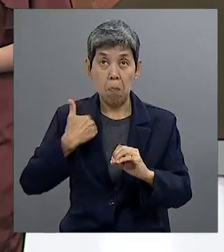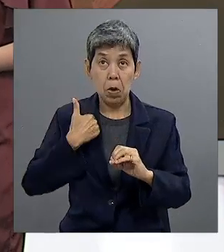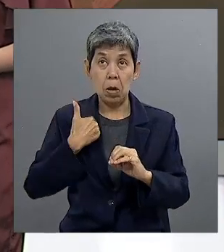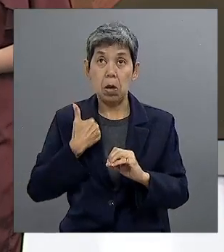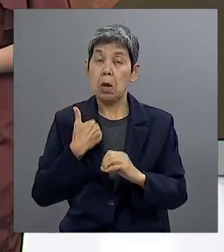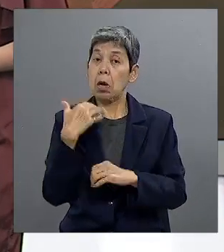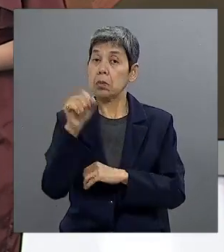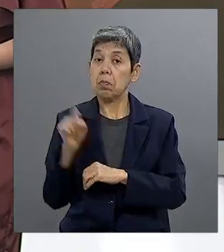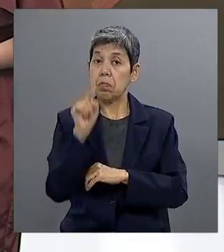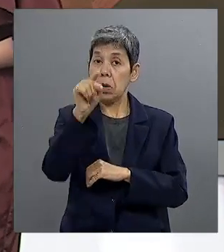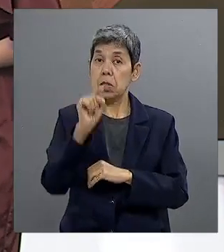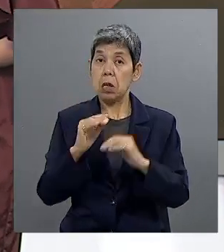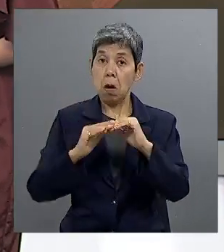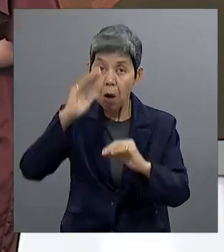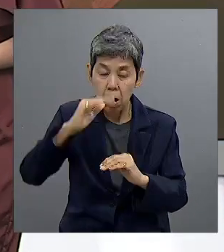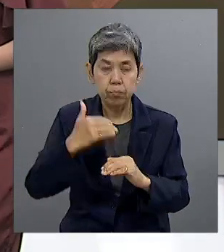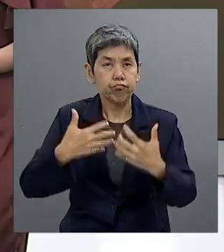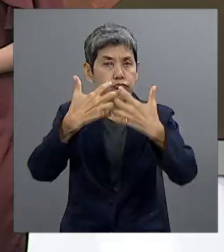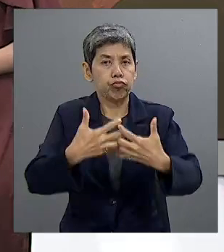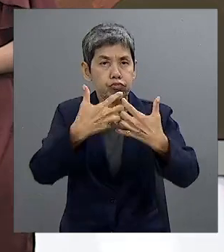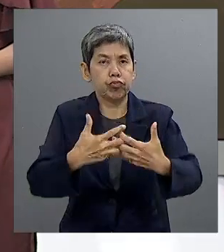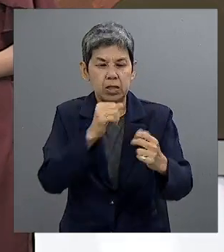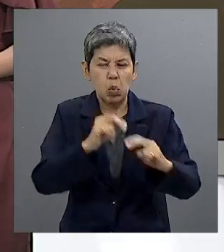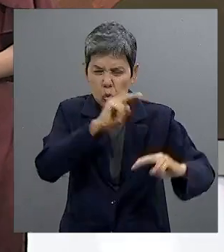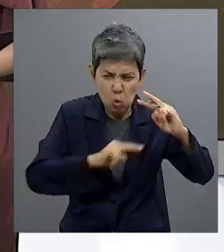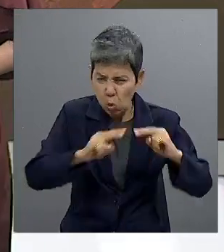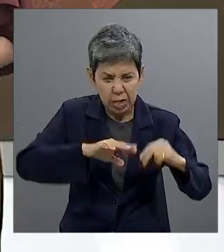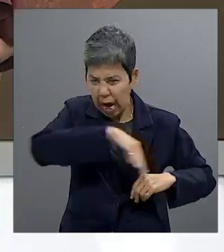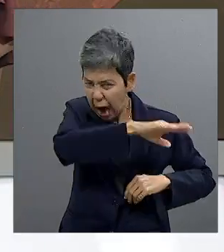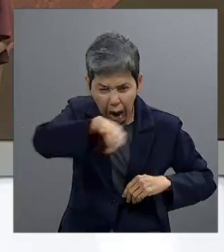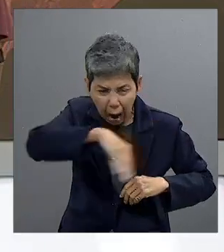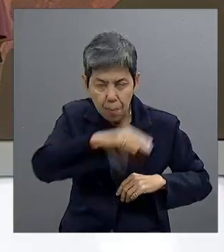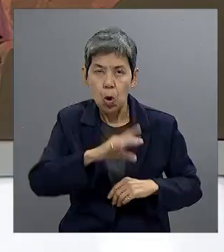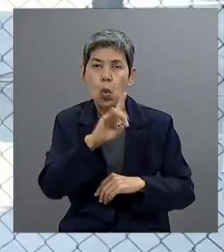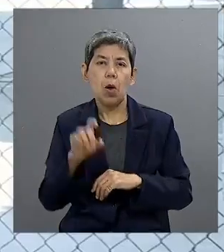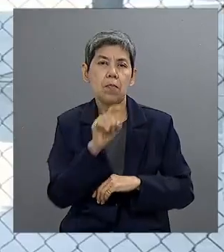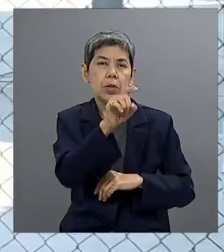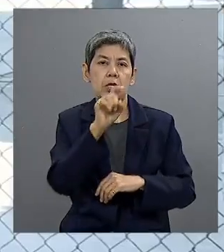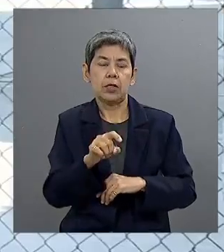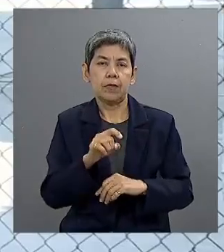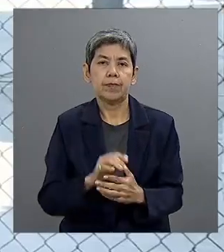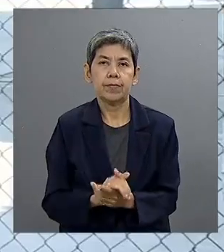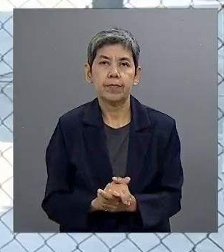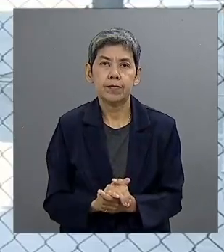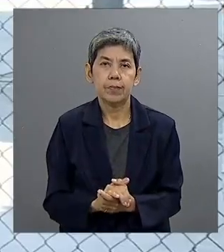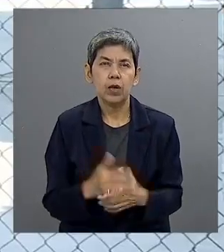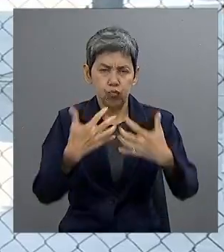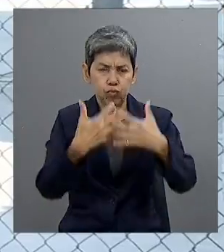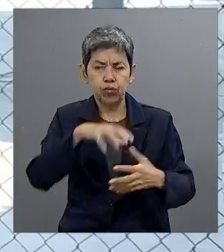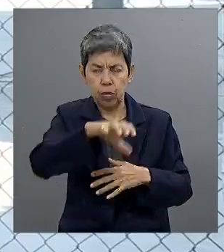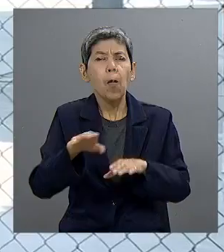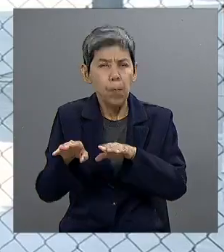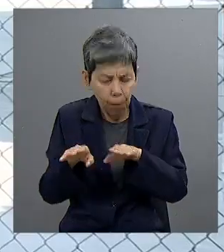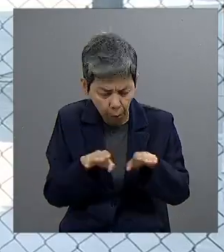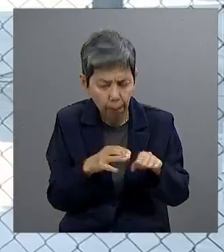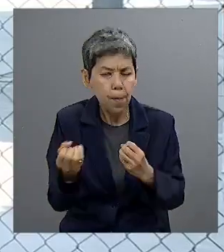50คนโรงงานนั้นจะต้องทำการตรวจทั้งหมดทั้งร้อยเปอร์เซ็นต์ค่ะมีหลายโรงงานมีความพร้อมนะครับที่เข้าแจ้งความ